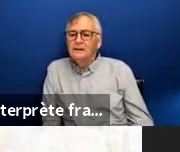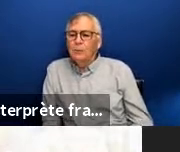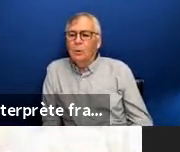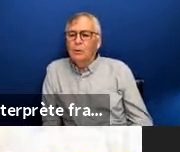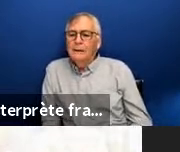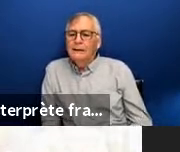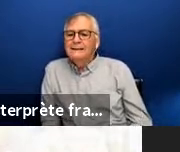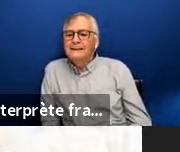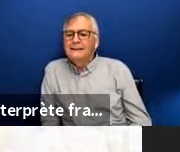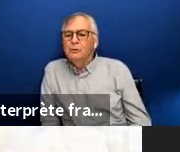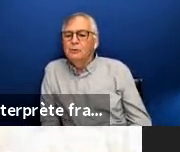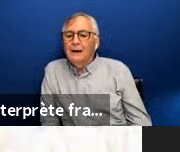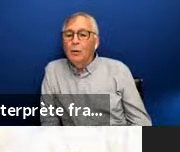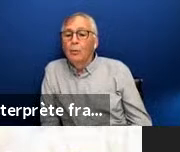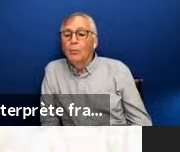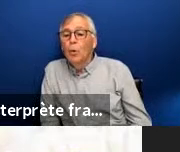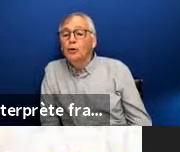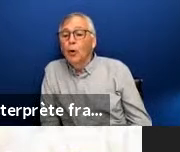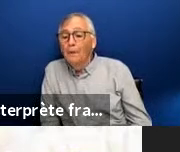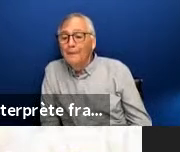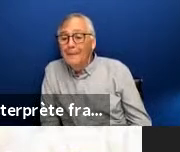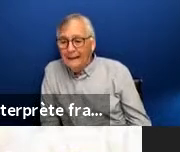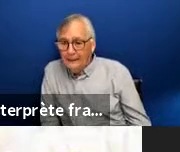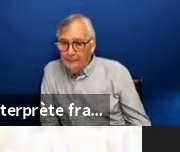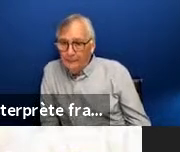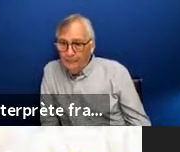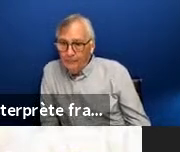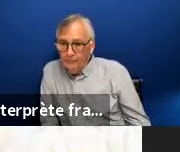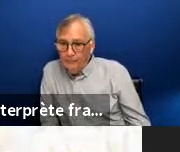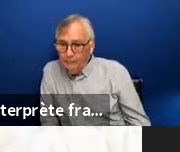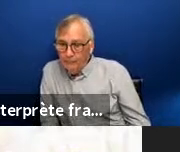est à Ottawa. Et c'est souvent au mois de mai.